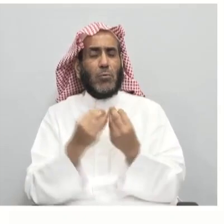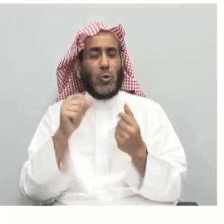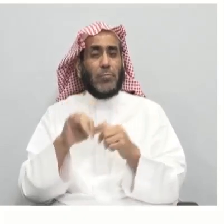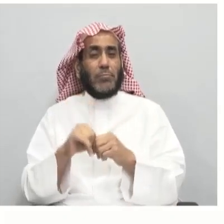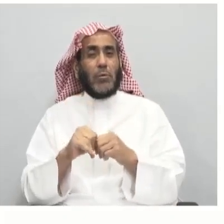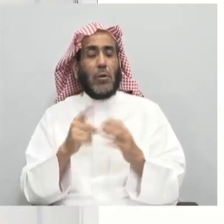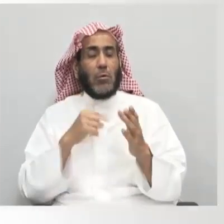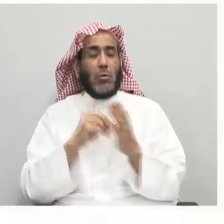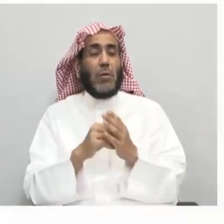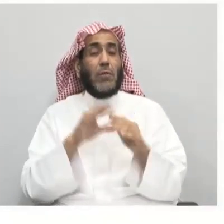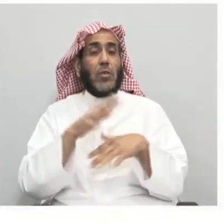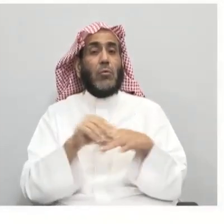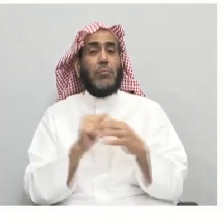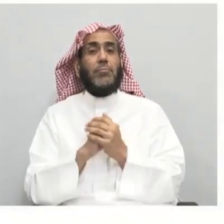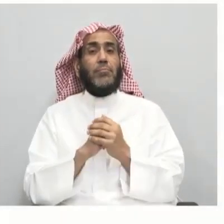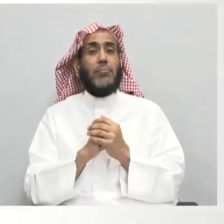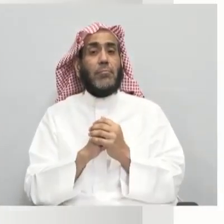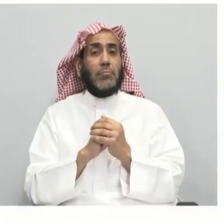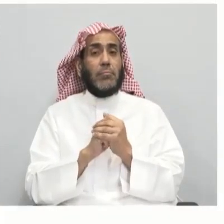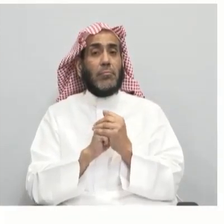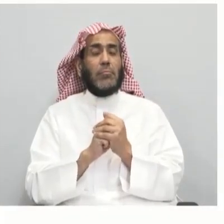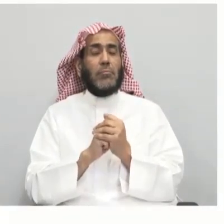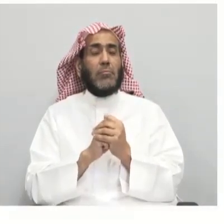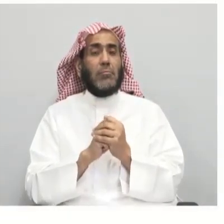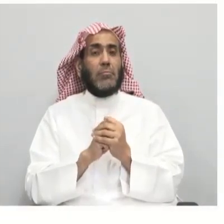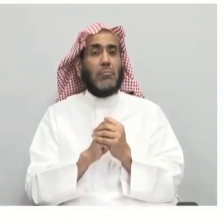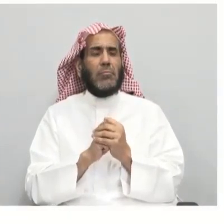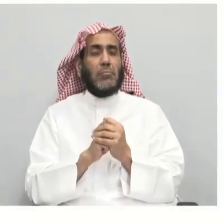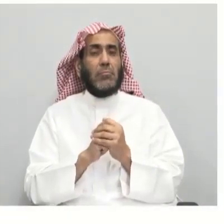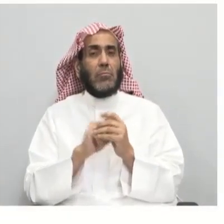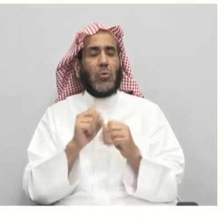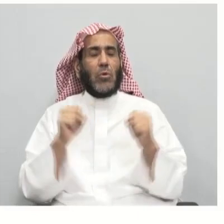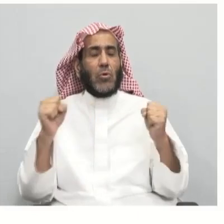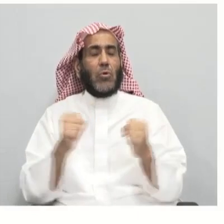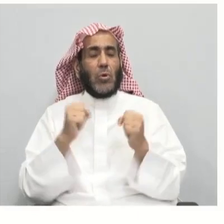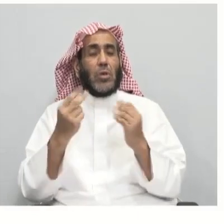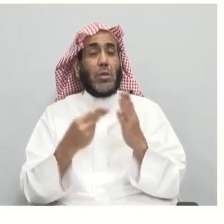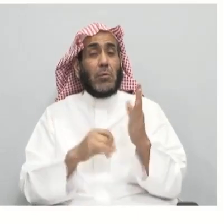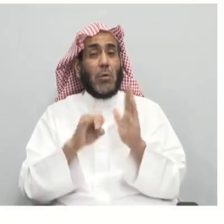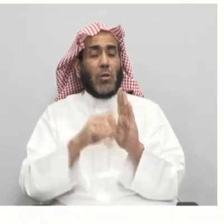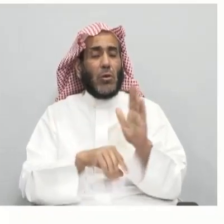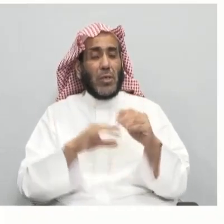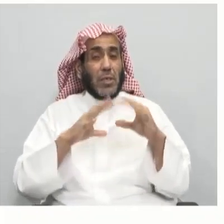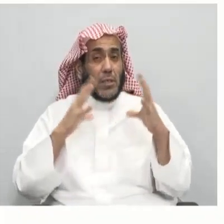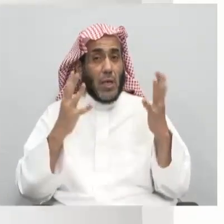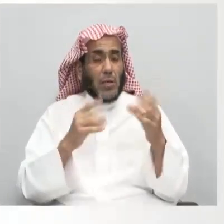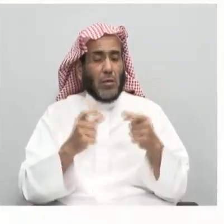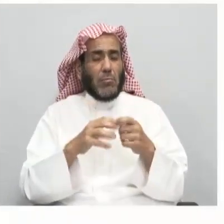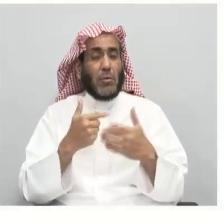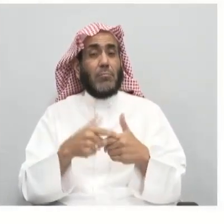بجواري المطلوب في الجدول عفوا اذا هنا نراجع كتابه محضر اداره اجتماع